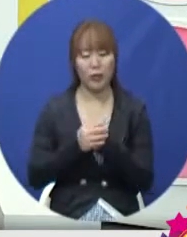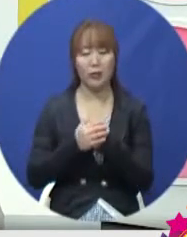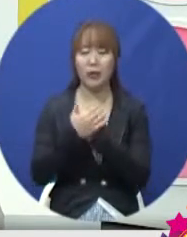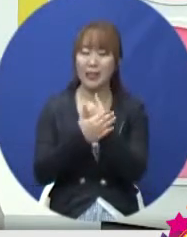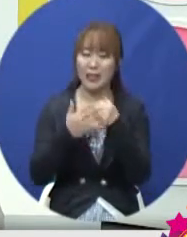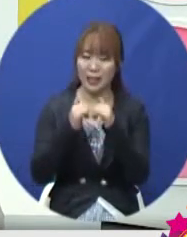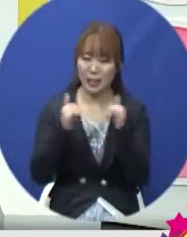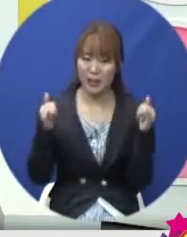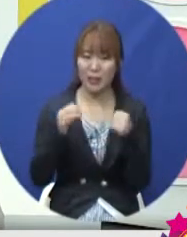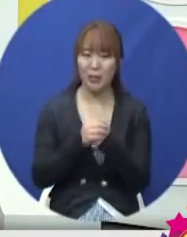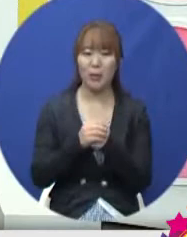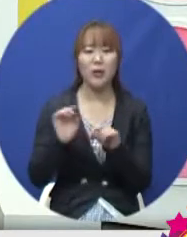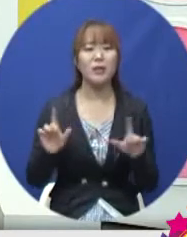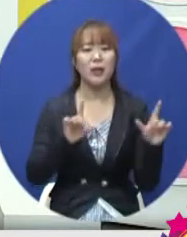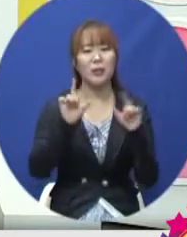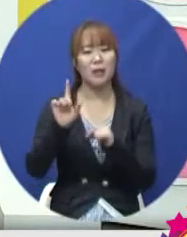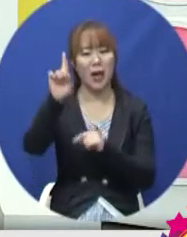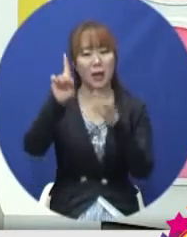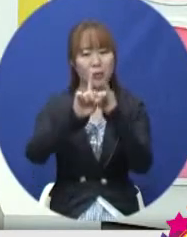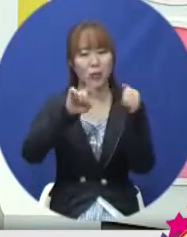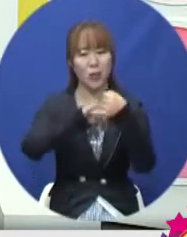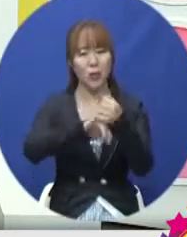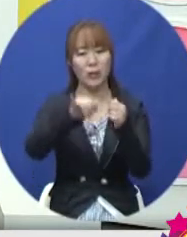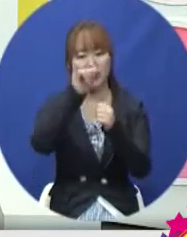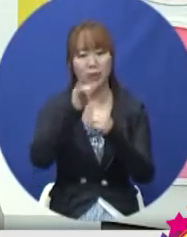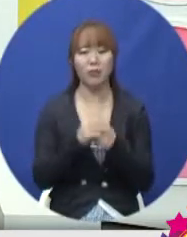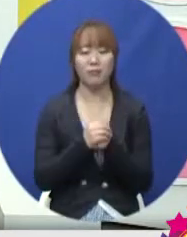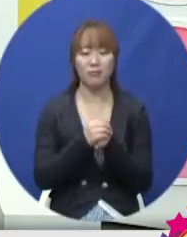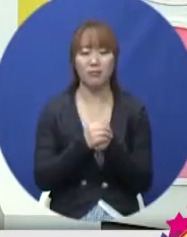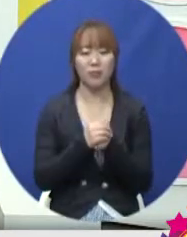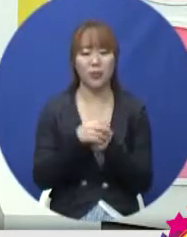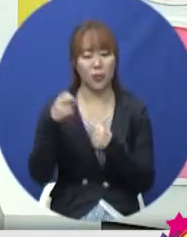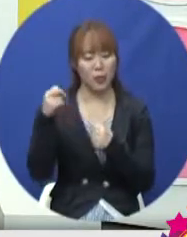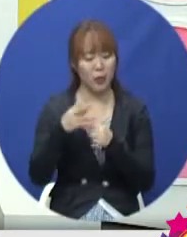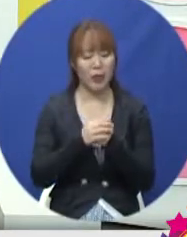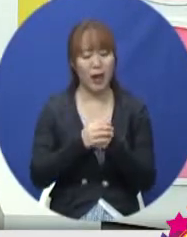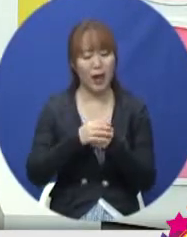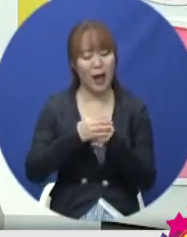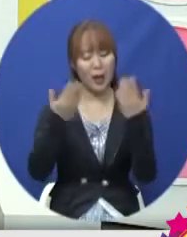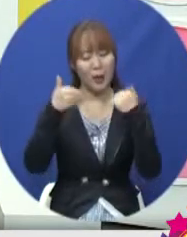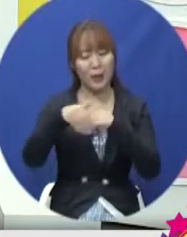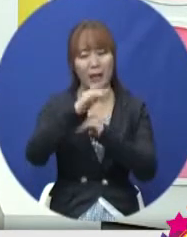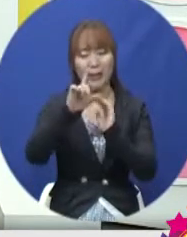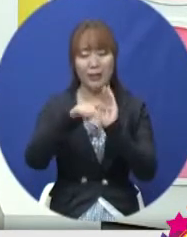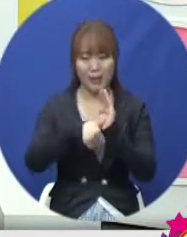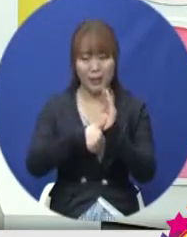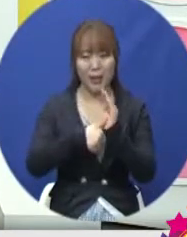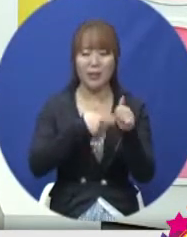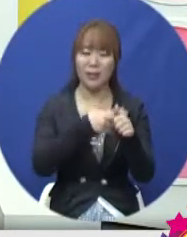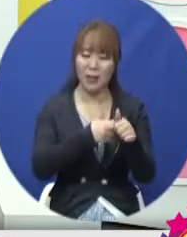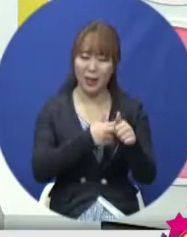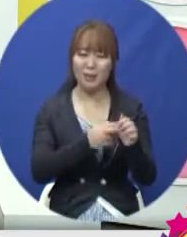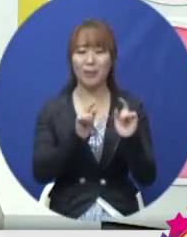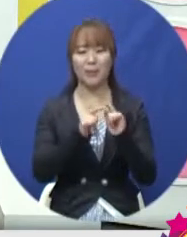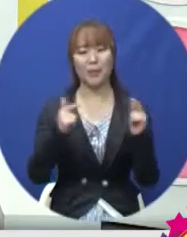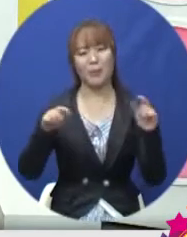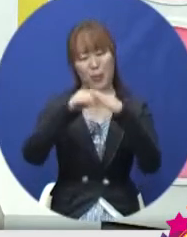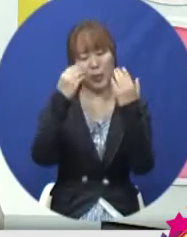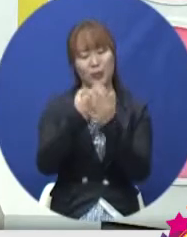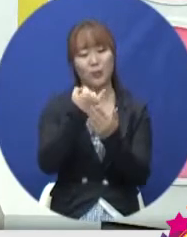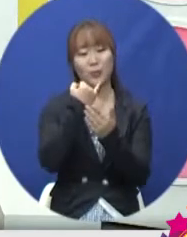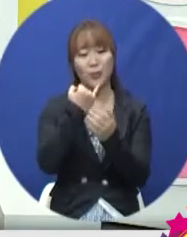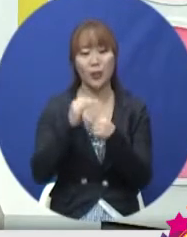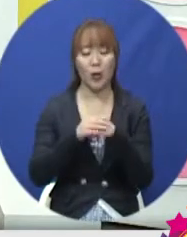은진 네. 꼭 살면서 한 분은 계시거든요. 그렇죠. 계시죠. 혹은 이제 학창시절에 은사님 네. 뭐 어떤 분이든